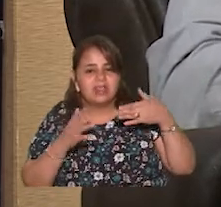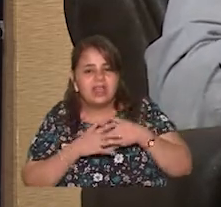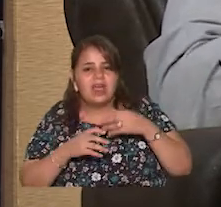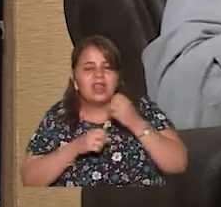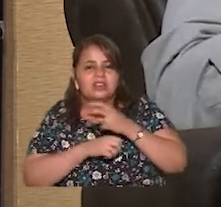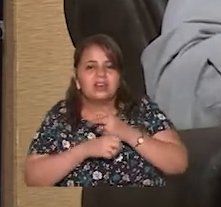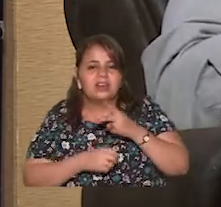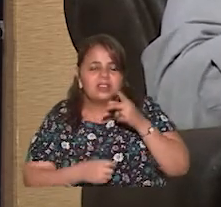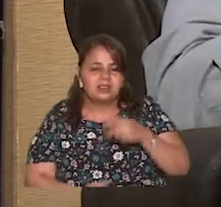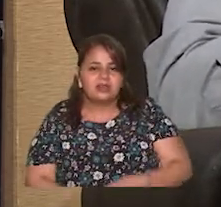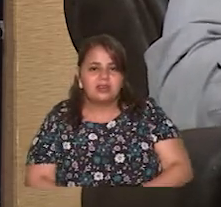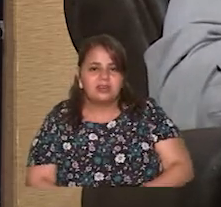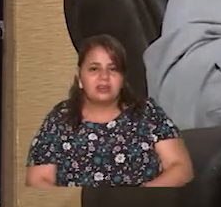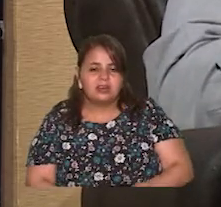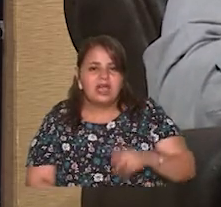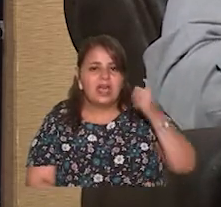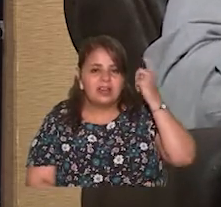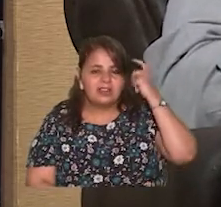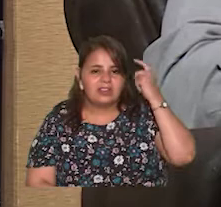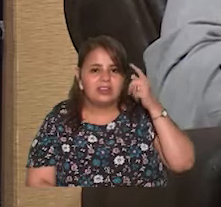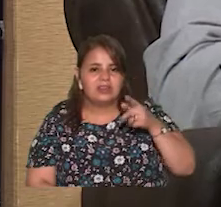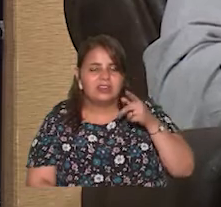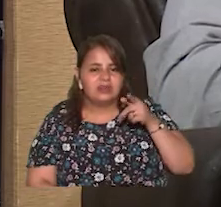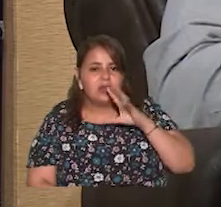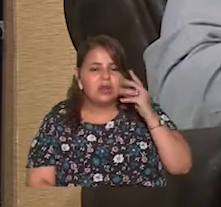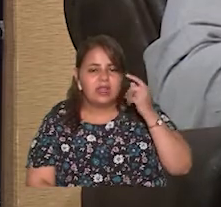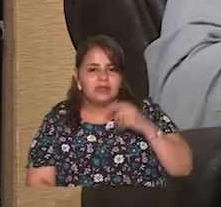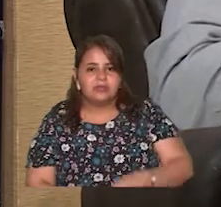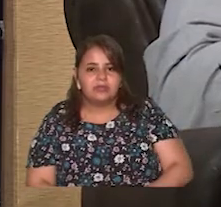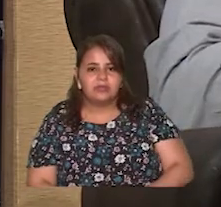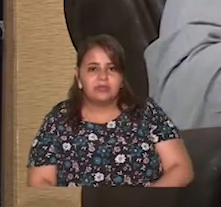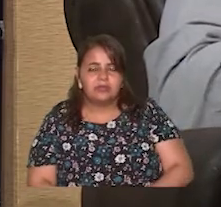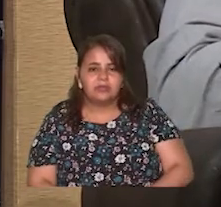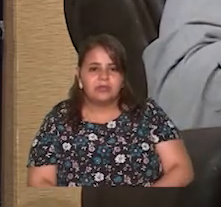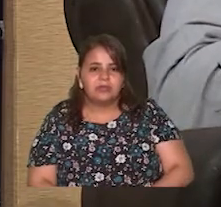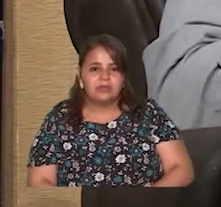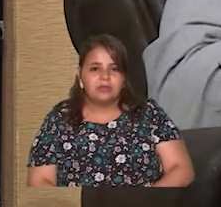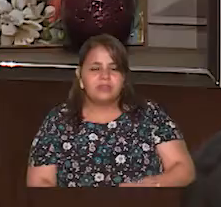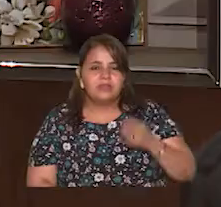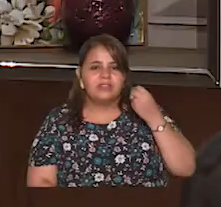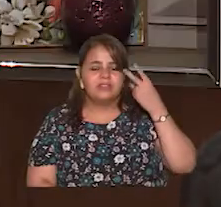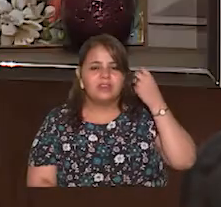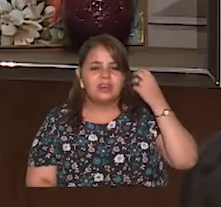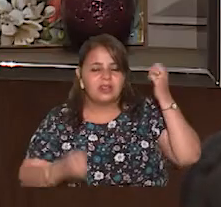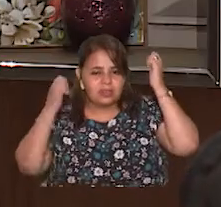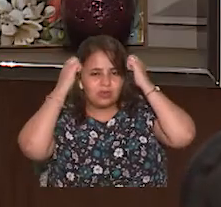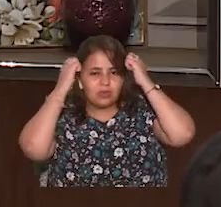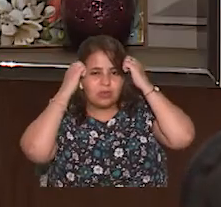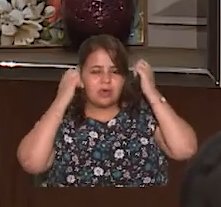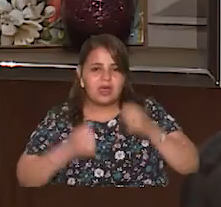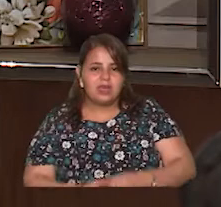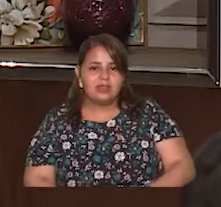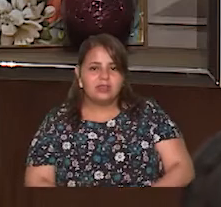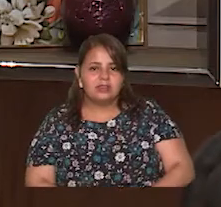كتير ما شافوها يعني ما عاشوش بيها، عارفين بس ما عاشوش بيها. صحيح. طيب فكرة التوبة، الحقيقة التوبة